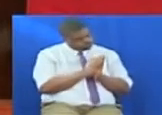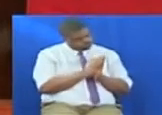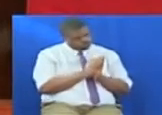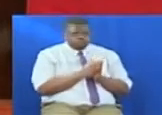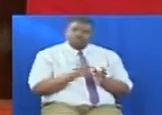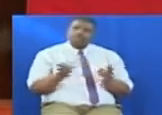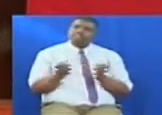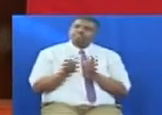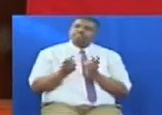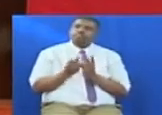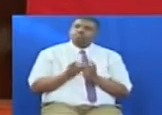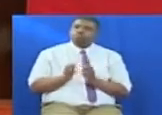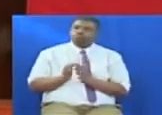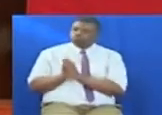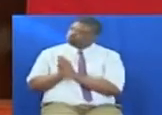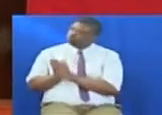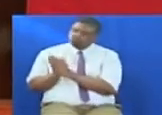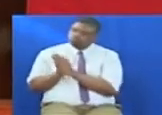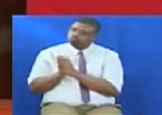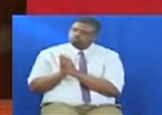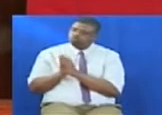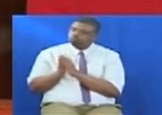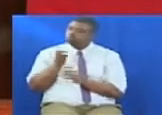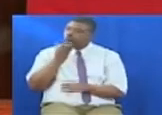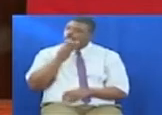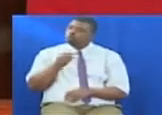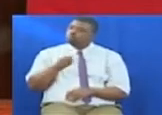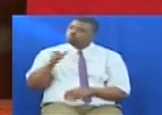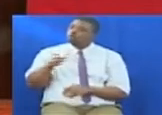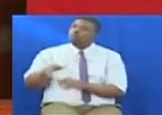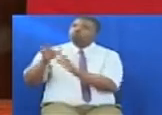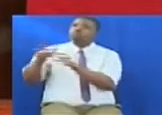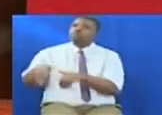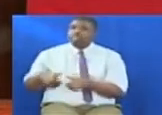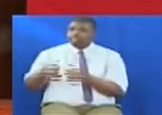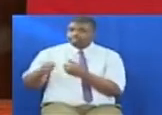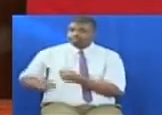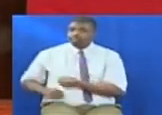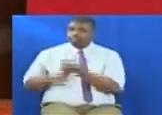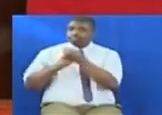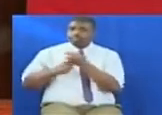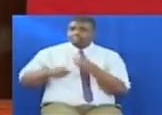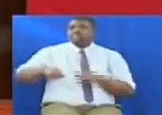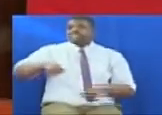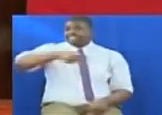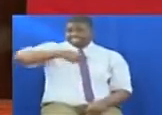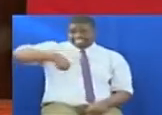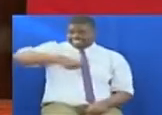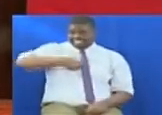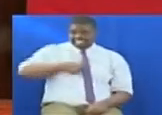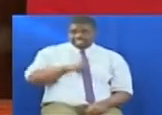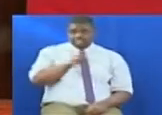pia niwashukuru waheshimiwa wabunge wa kiume ambao mmekuwa mkituunga sana mkono sisi wa